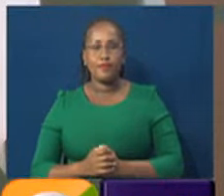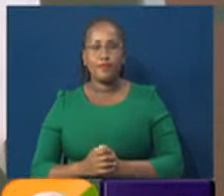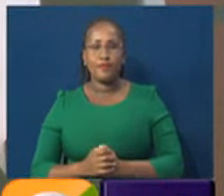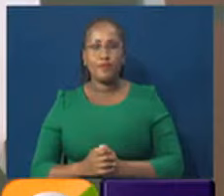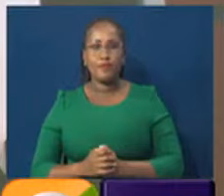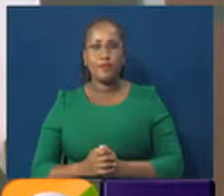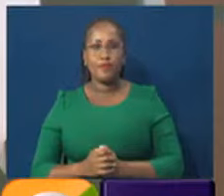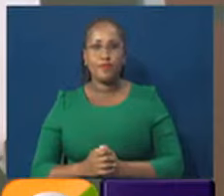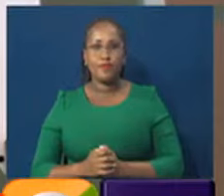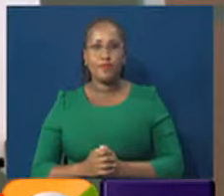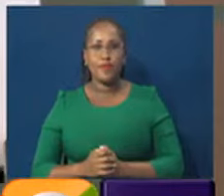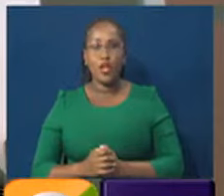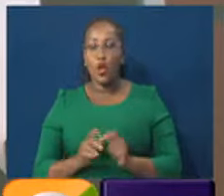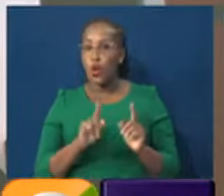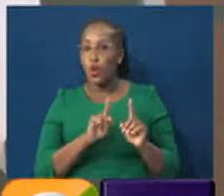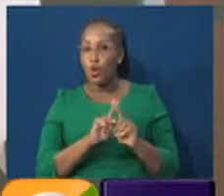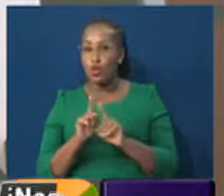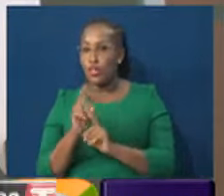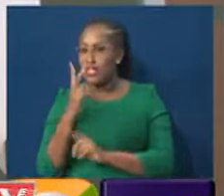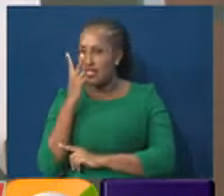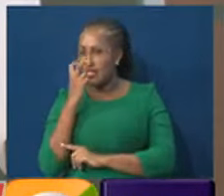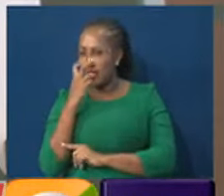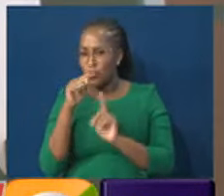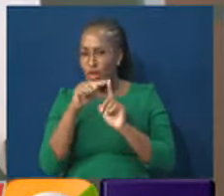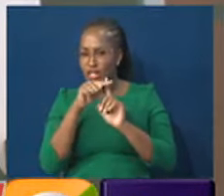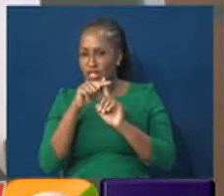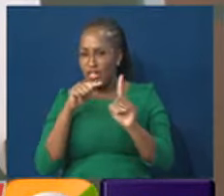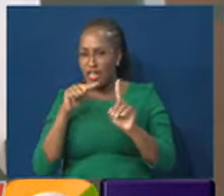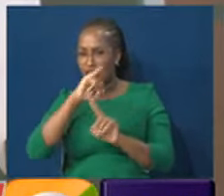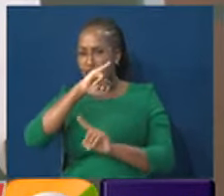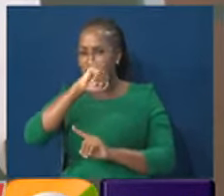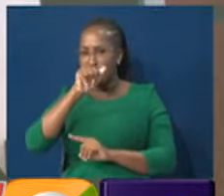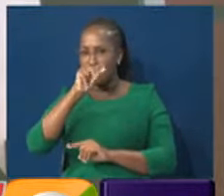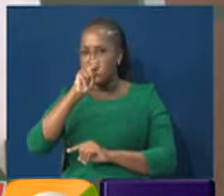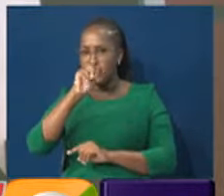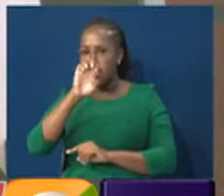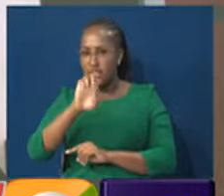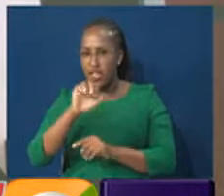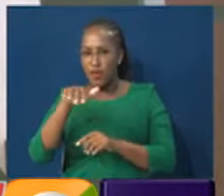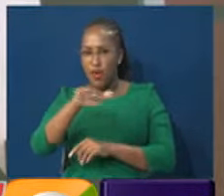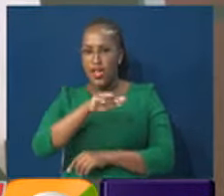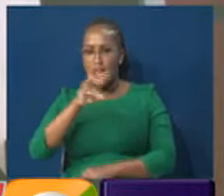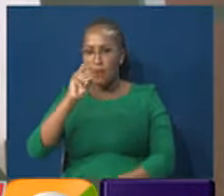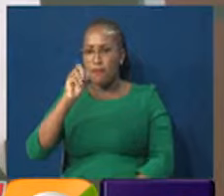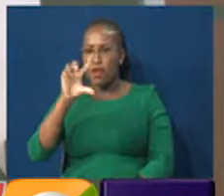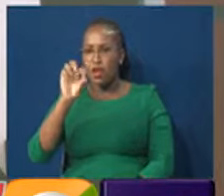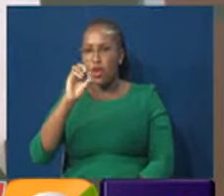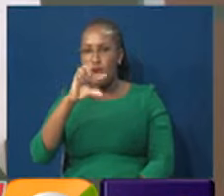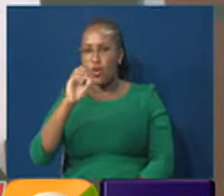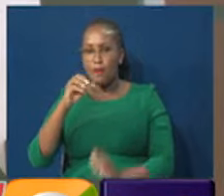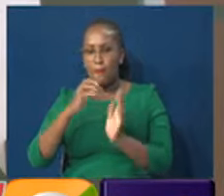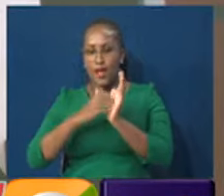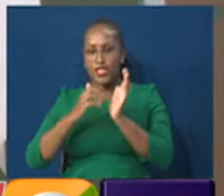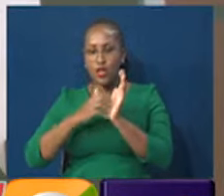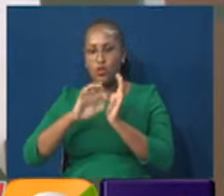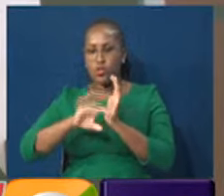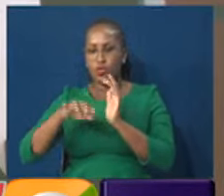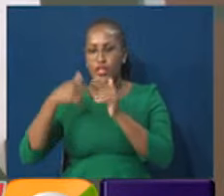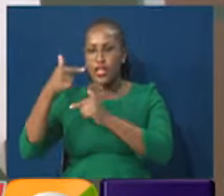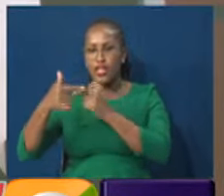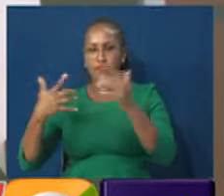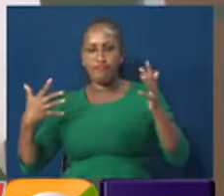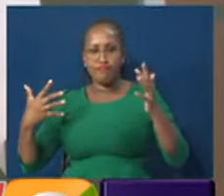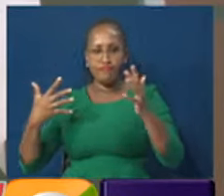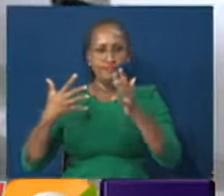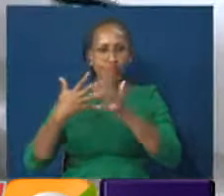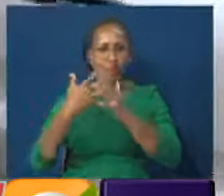Na mbali na mtazamaji, ni kwamba washukiwa mauaji ya msusi Jane Mwende katika eneo la Mlolongo, kaunti ya Machakos, wataendelea kuzuiliwa kwa siku